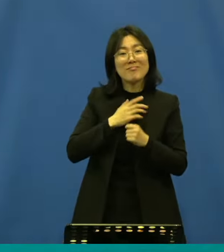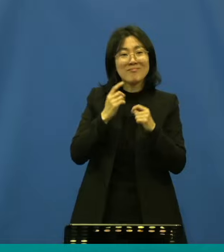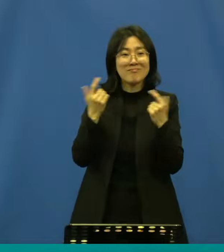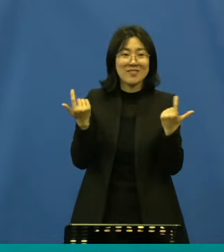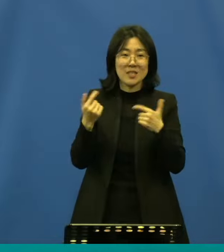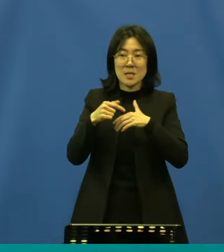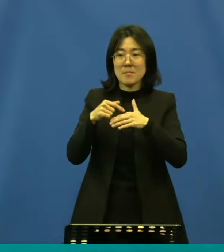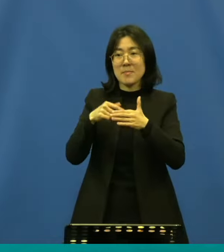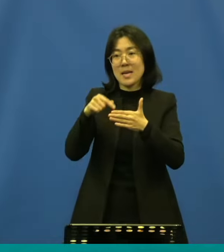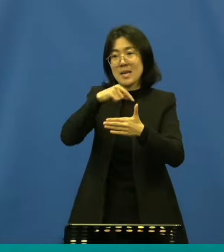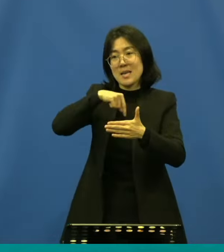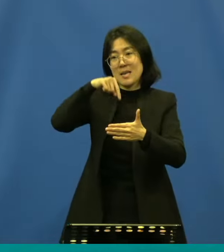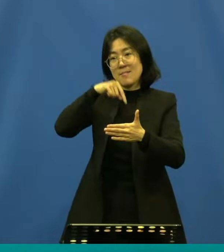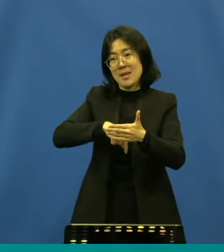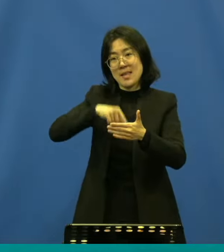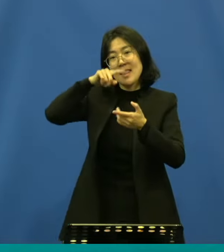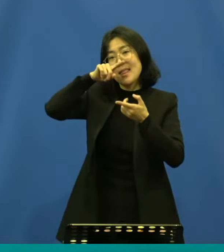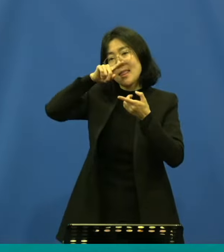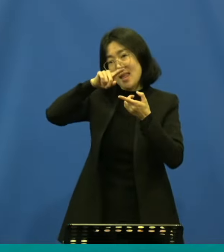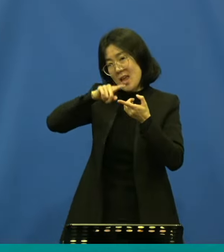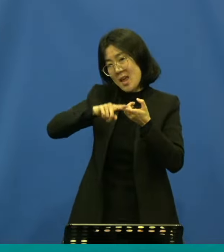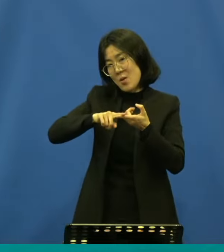더 혐오스럽습니다.